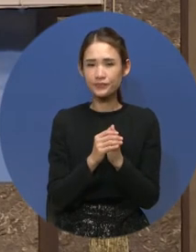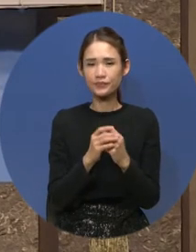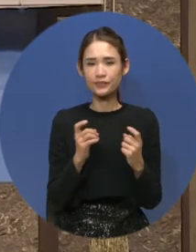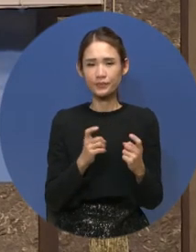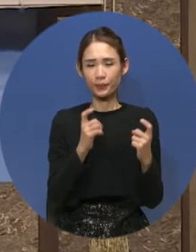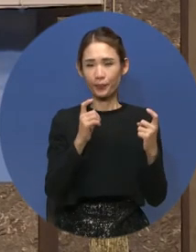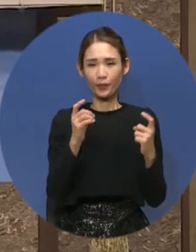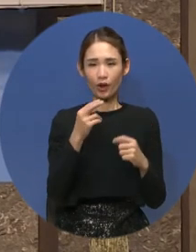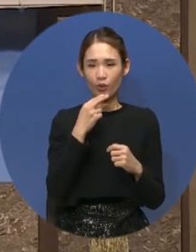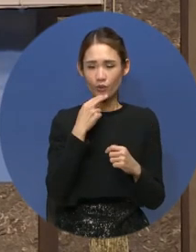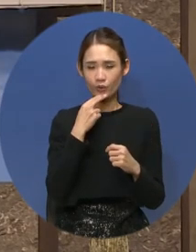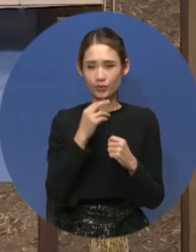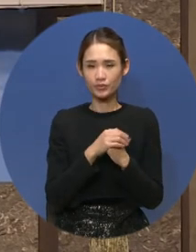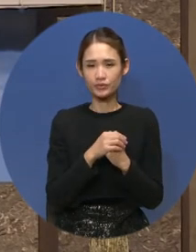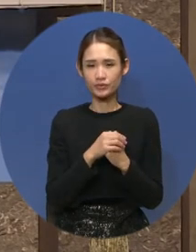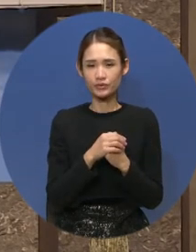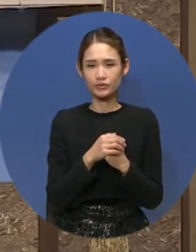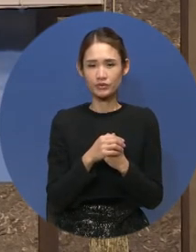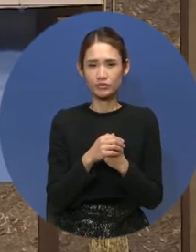없이